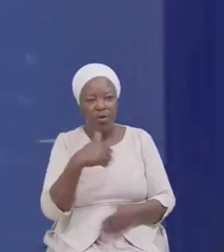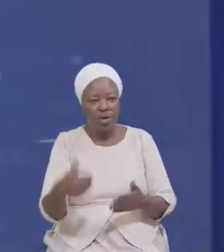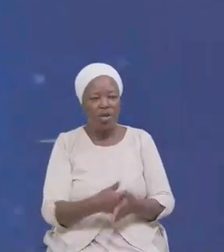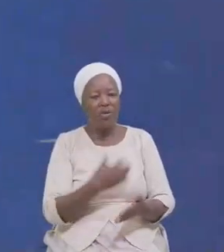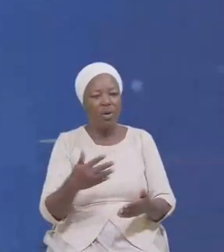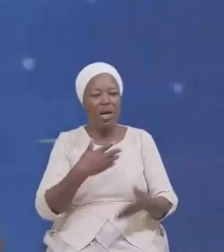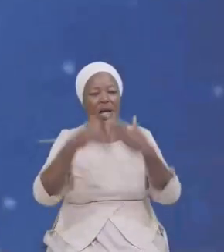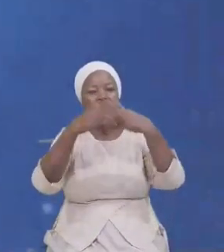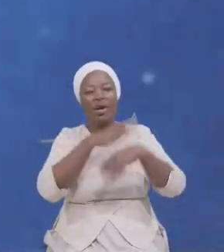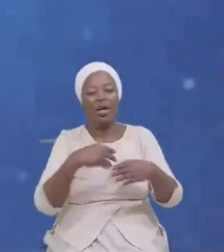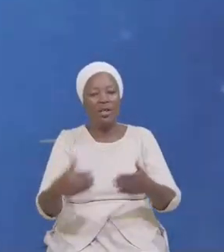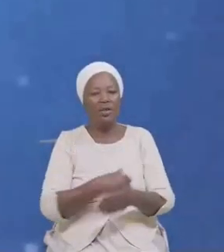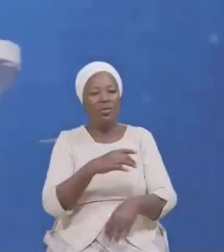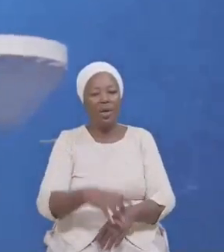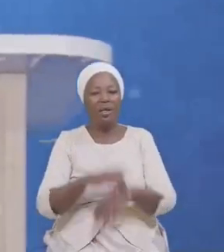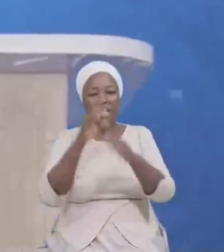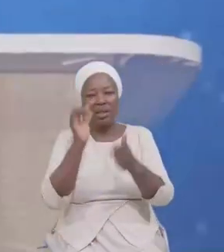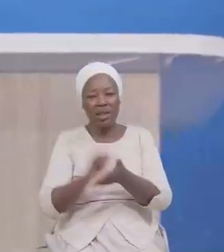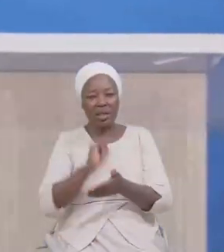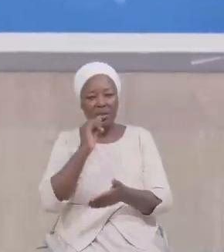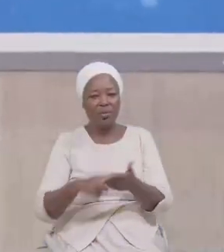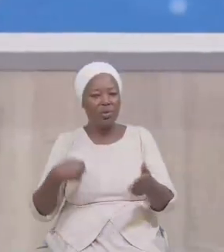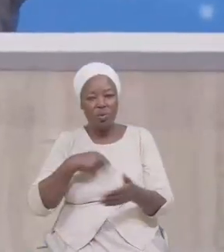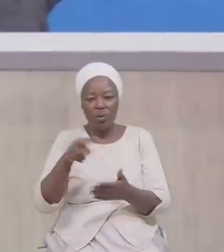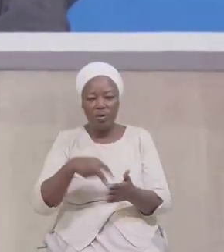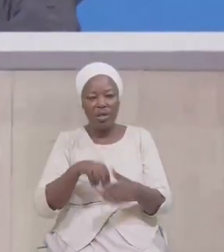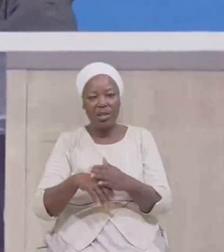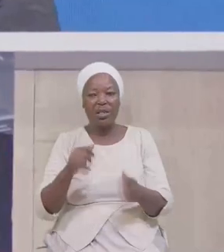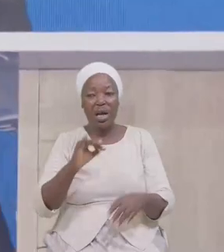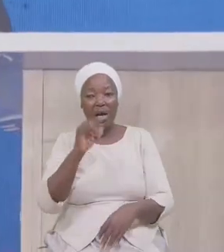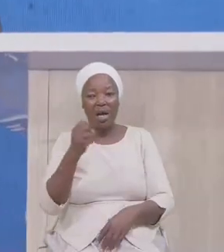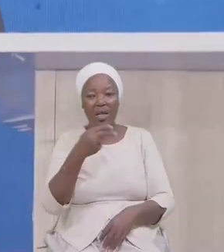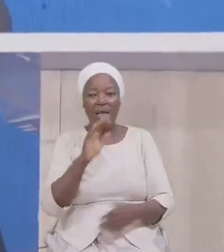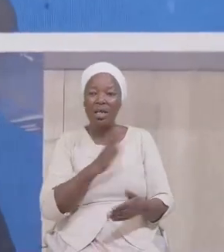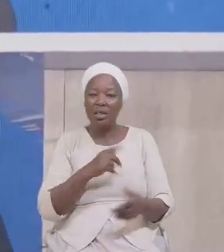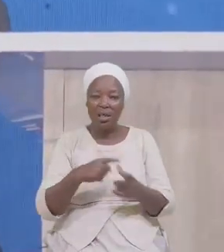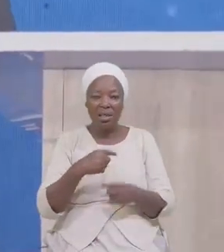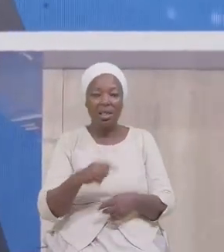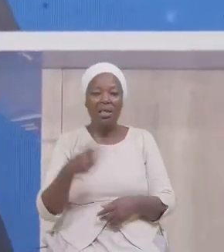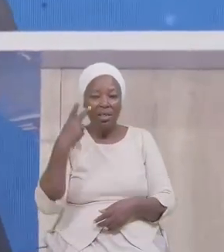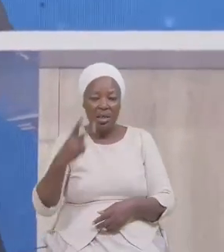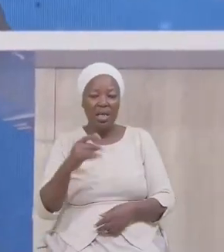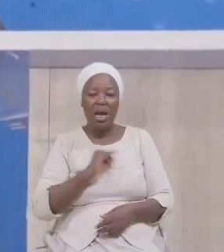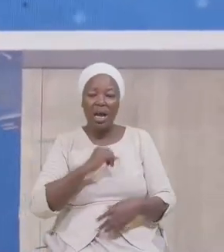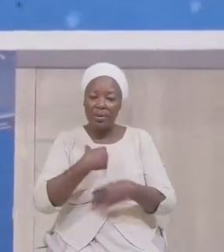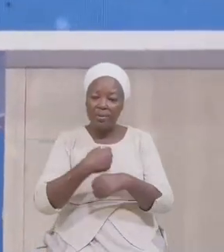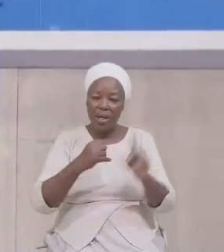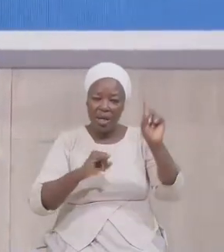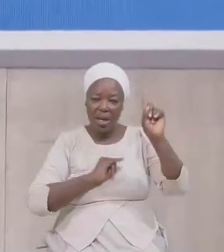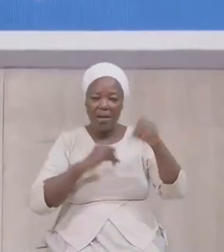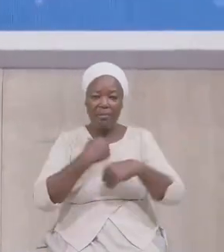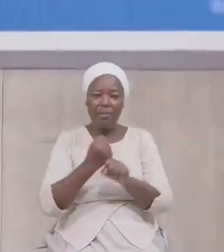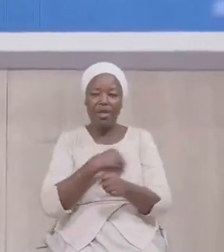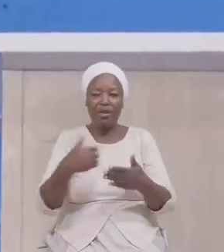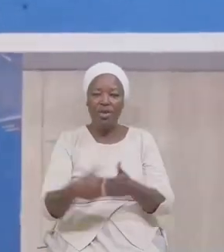ce que nous avons lu en Ésaïe. Il dit, voici, je vais créer de nouveaux cieux et la nouvelle